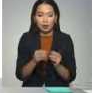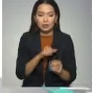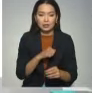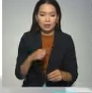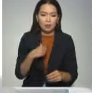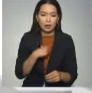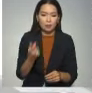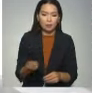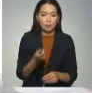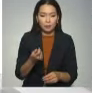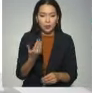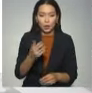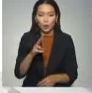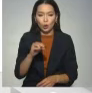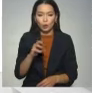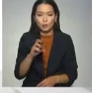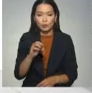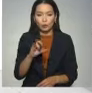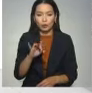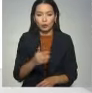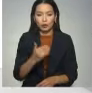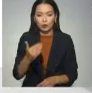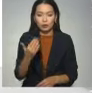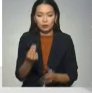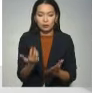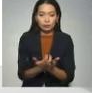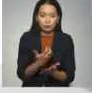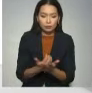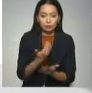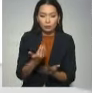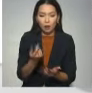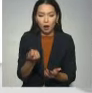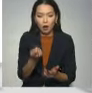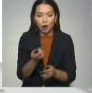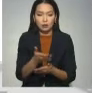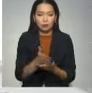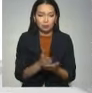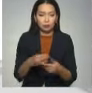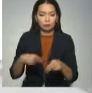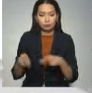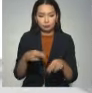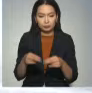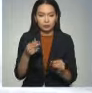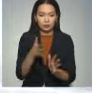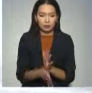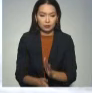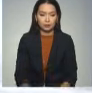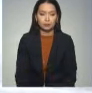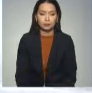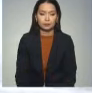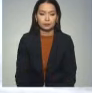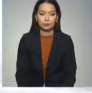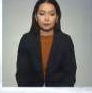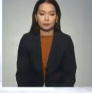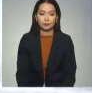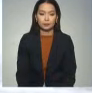аз үлесі Люксембург тұрғындарына тиесілі. Ондағылар тапқан ақшасының аз ғана бөлігін ішіп жемге жұмсайтын көрінеді. Кредит қалып отырды дедім.